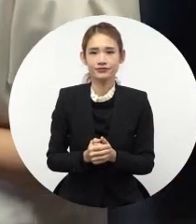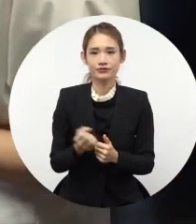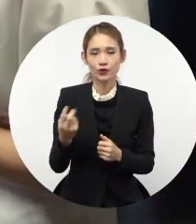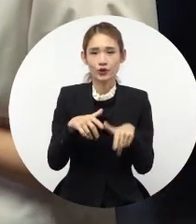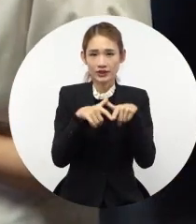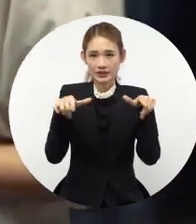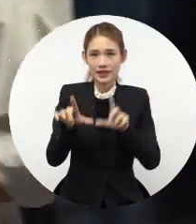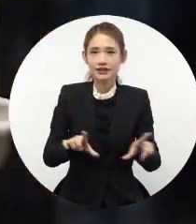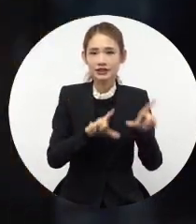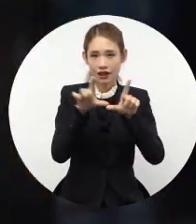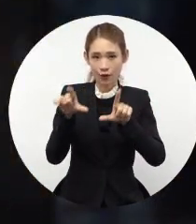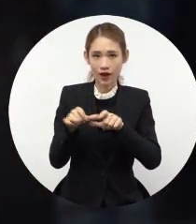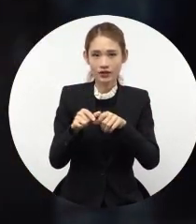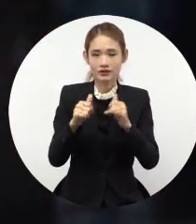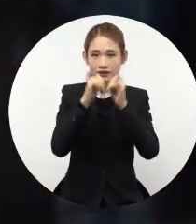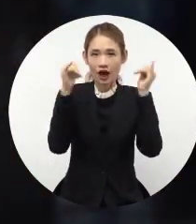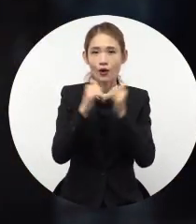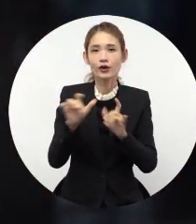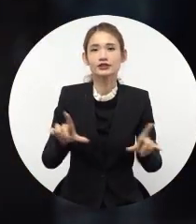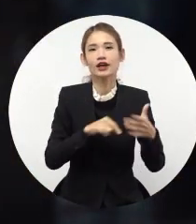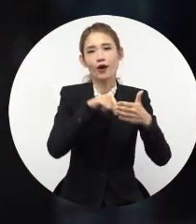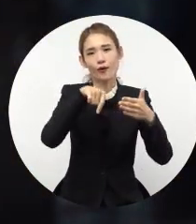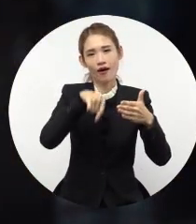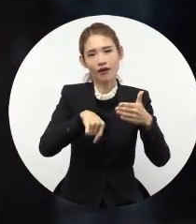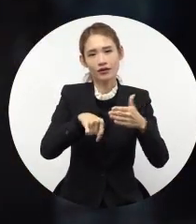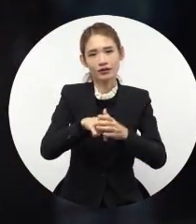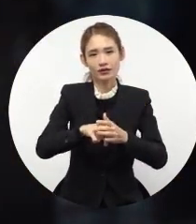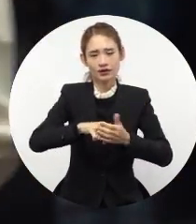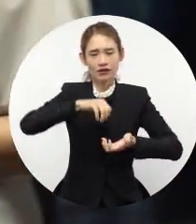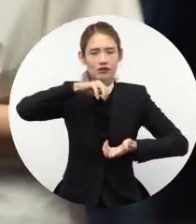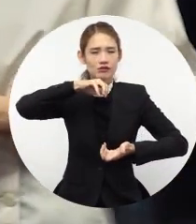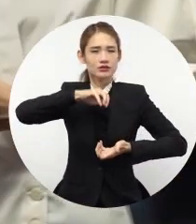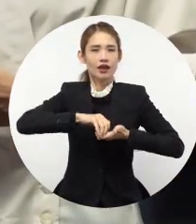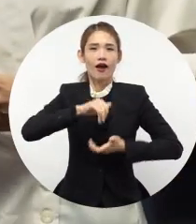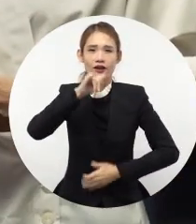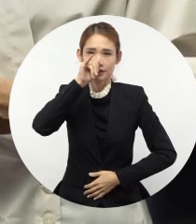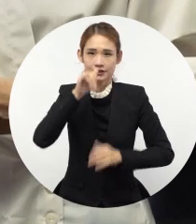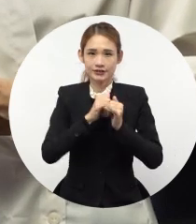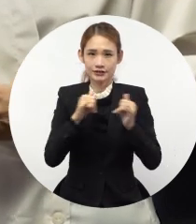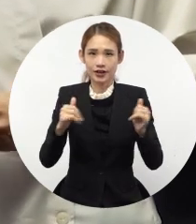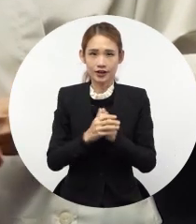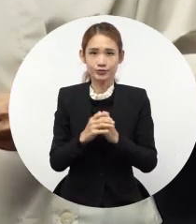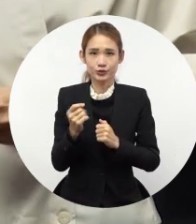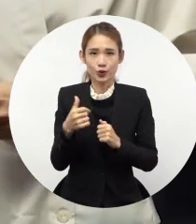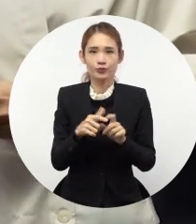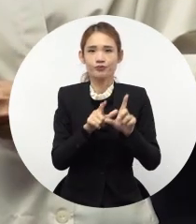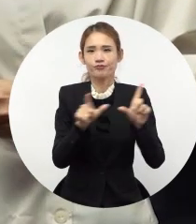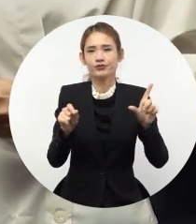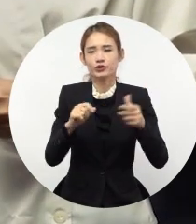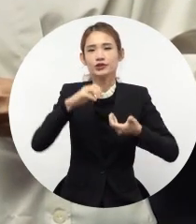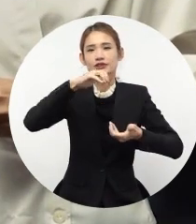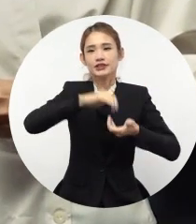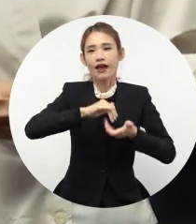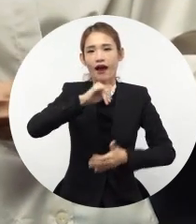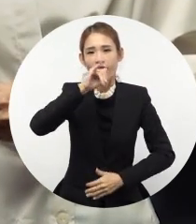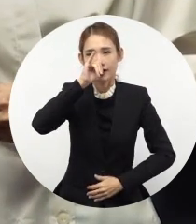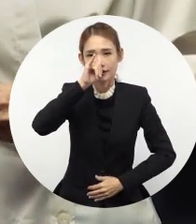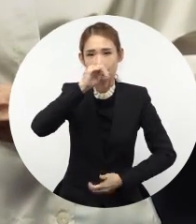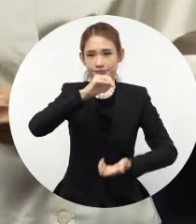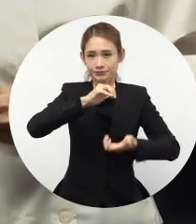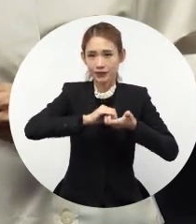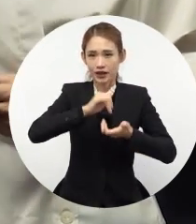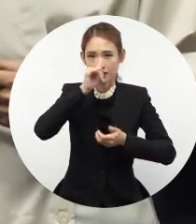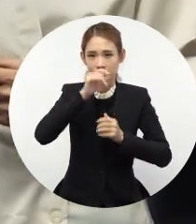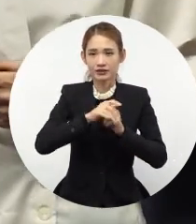그리고 일상생활이나 사회생활에서 상당한 제약을 받는 자, 네, 생활에서의 제약을 기준으로 해서